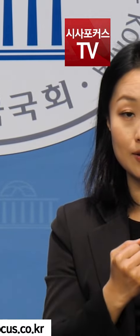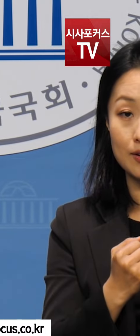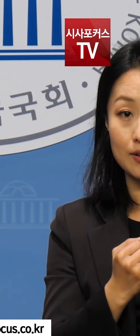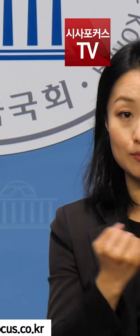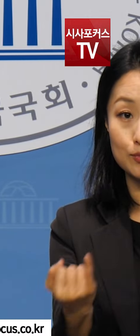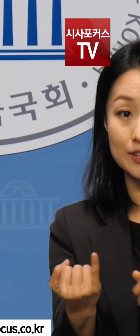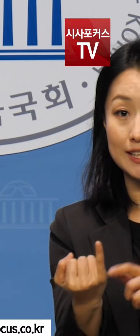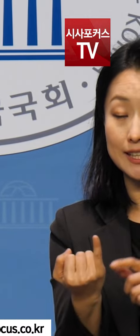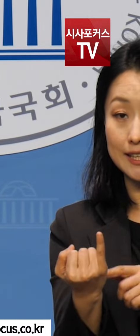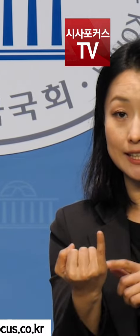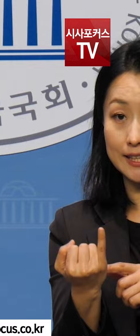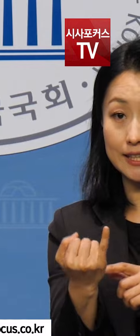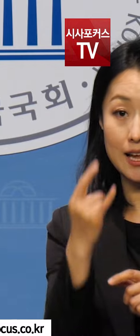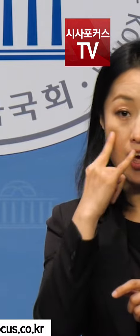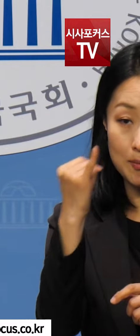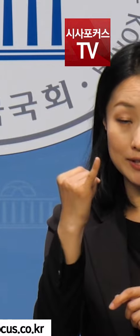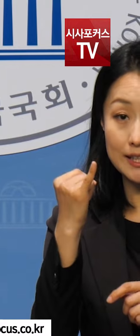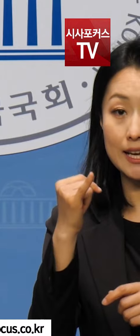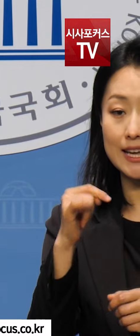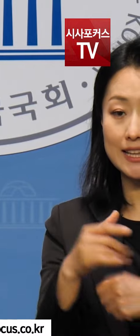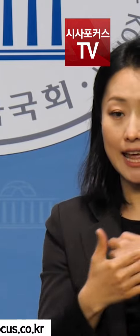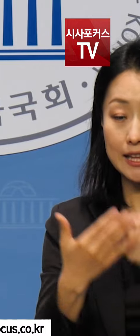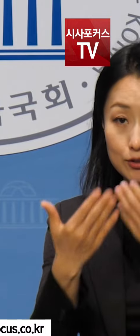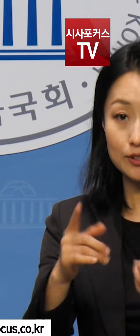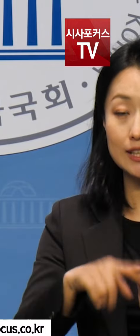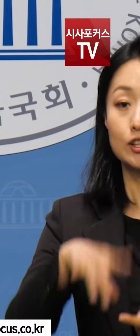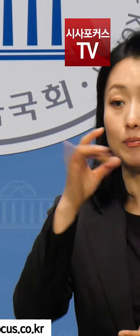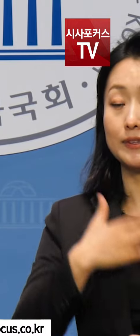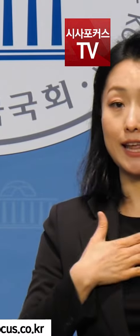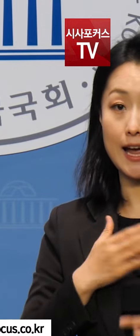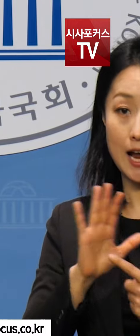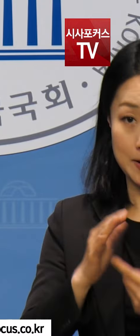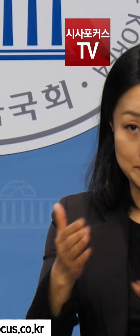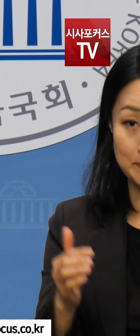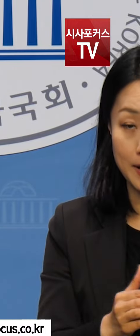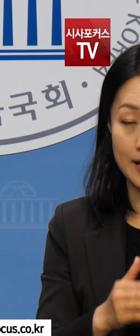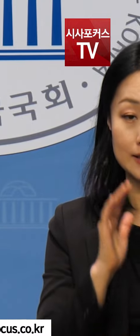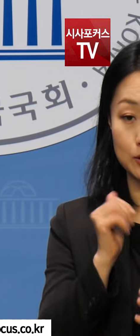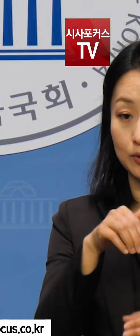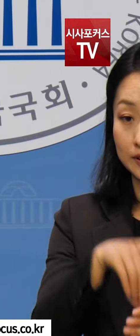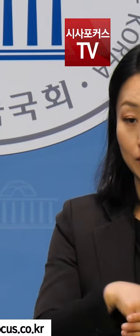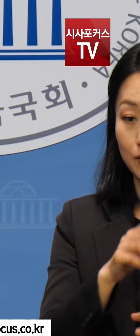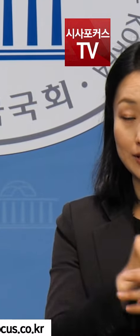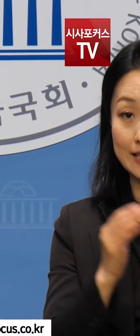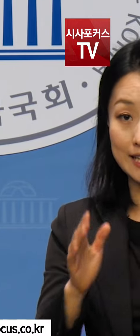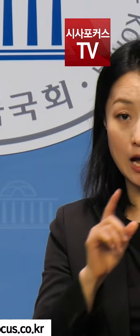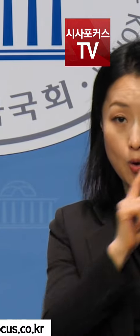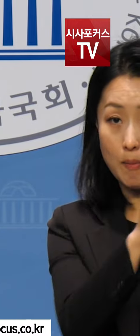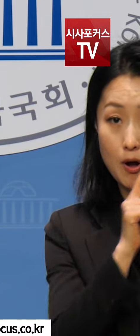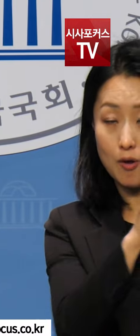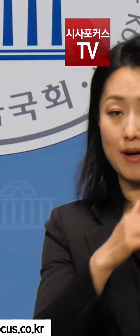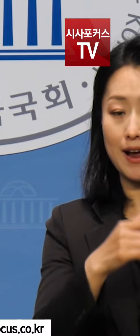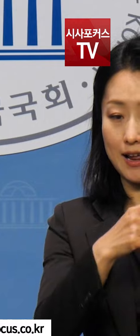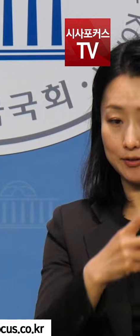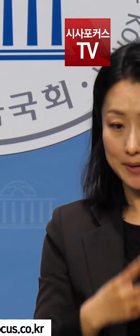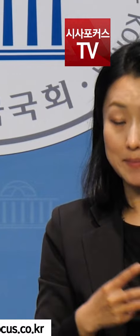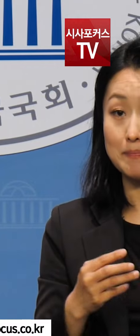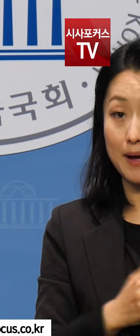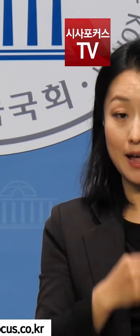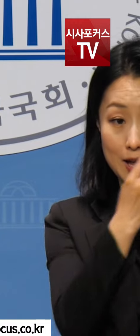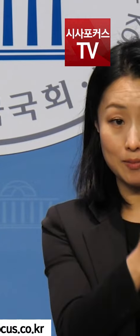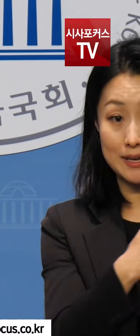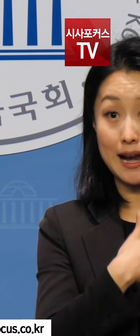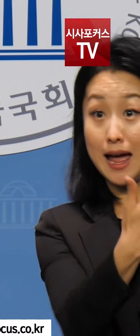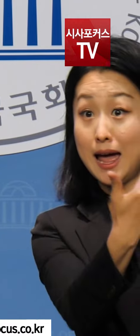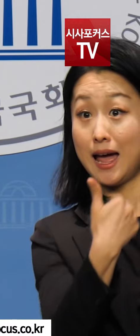의혹을 국회에서 처음으로 국민 앞에 밝혔습니다. 대선 기간 고발을 3건 당하며 서슬퍼런 검찰의